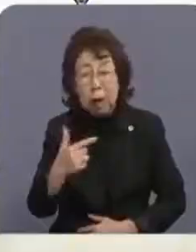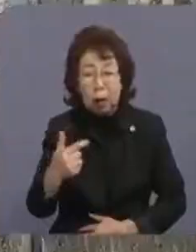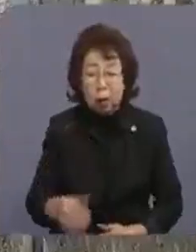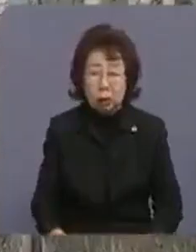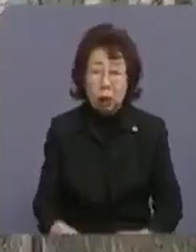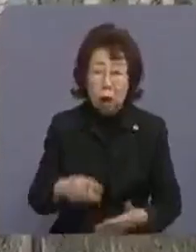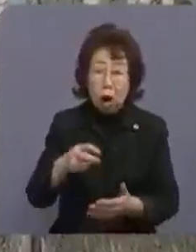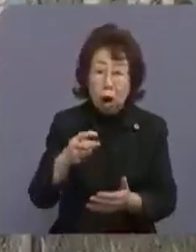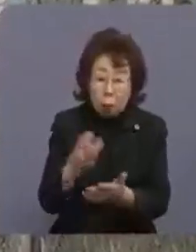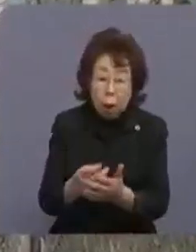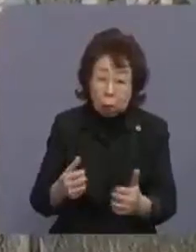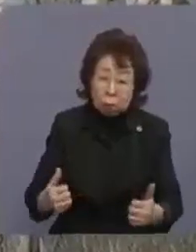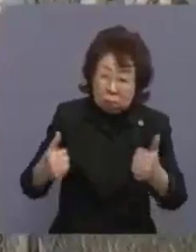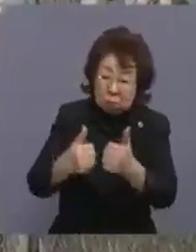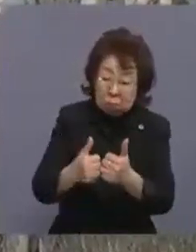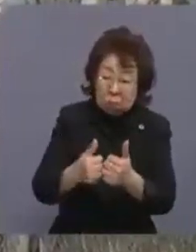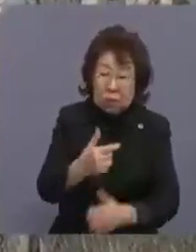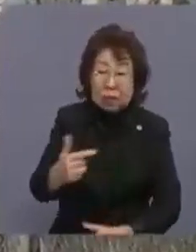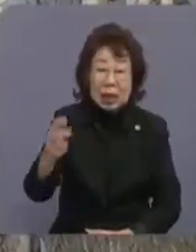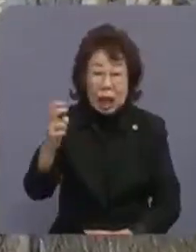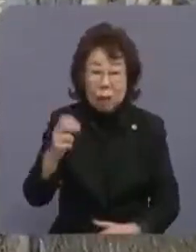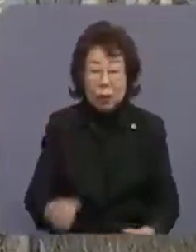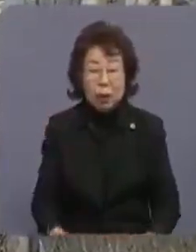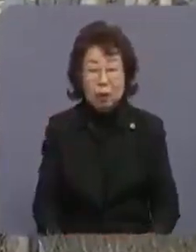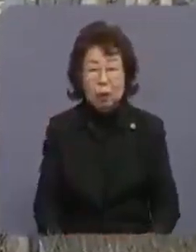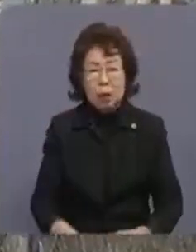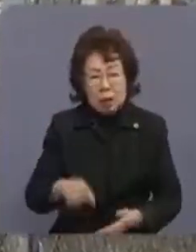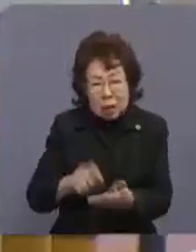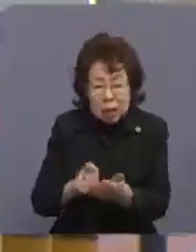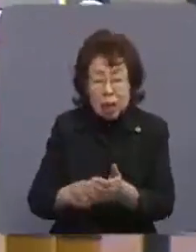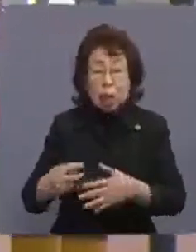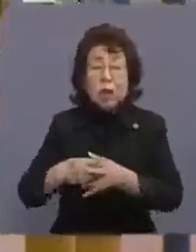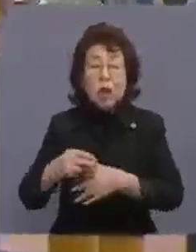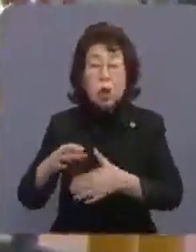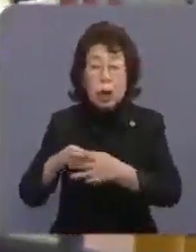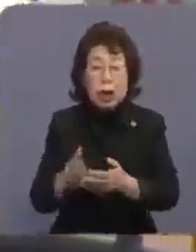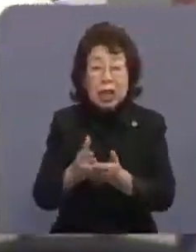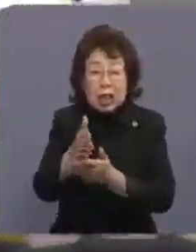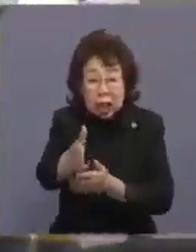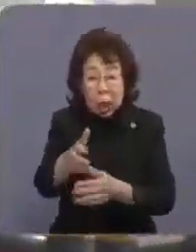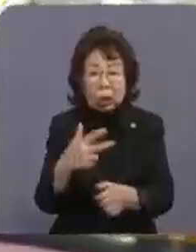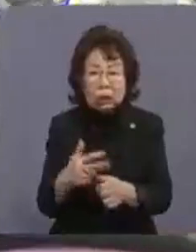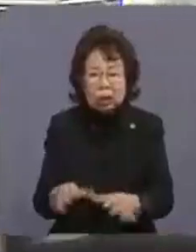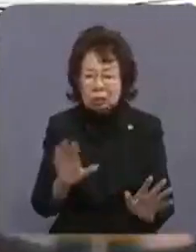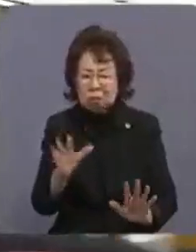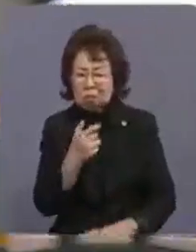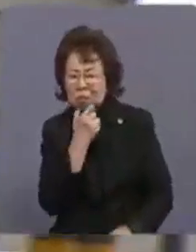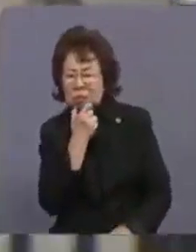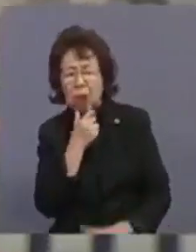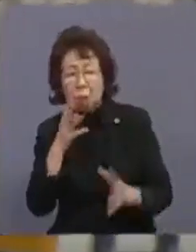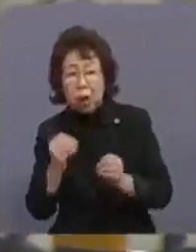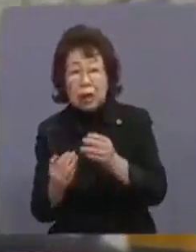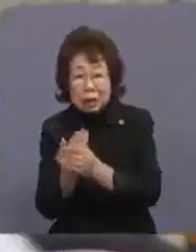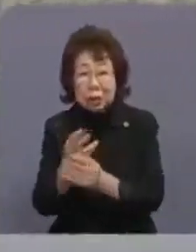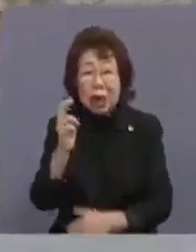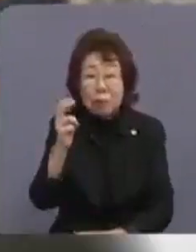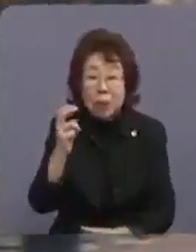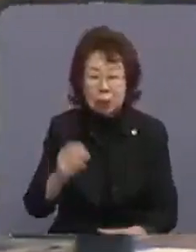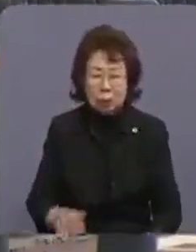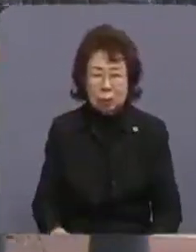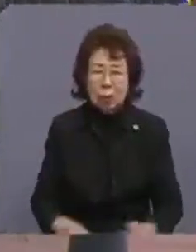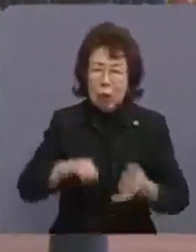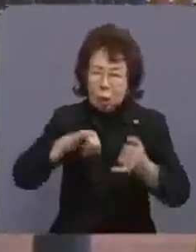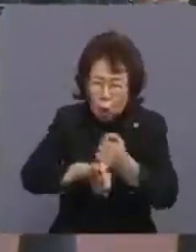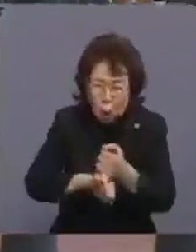법적 분쟁에 휘말릴 가능성도 커지고 그러면 응급 의료에 대한 전공의들의 깊이 현상도 더 심해질 거라는 지적인데요